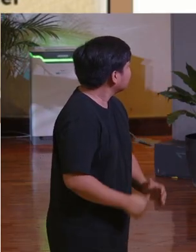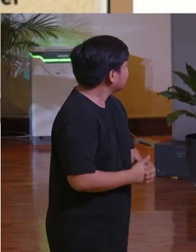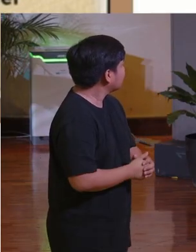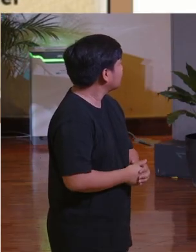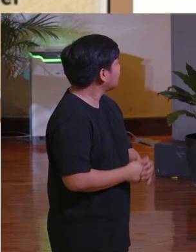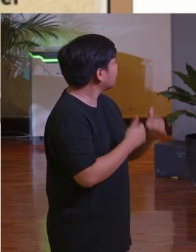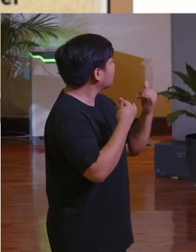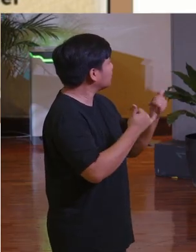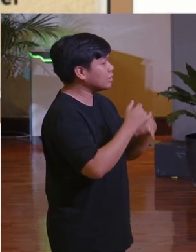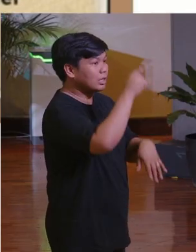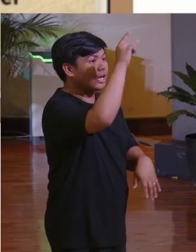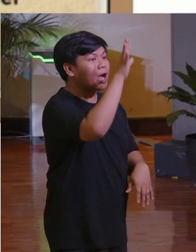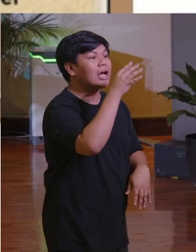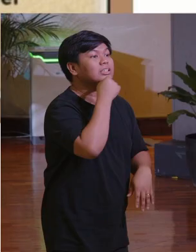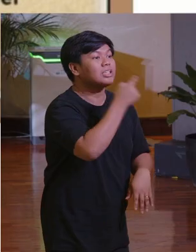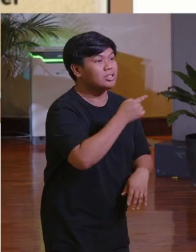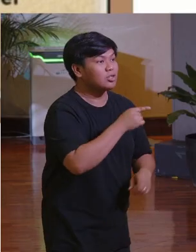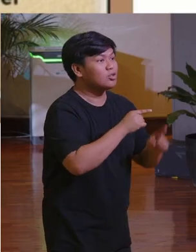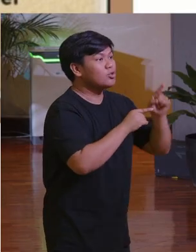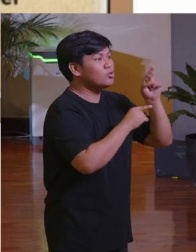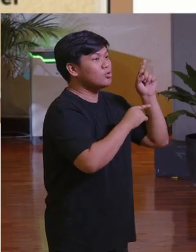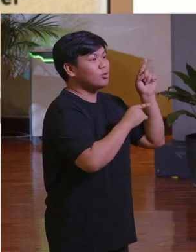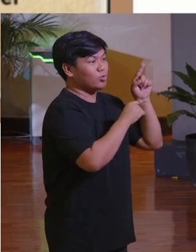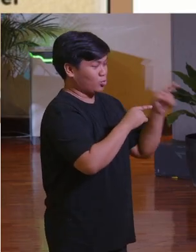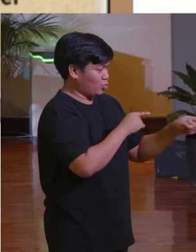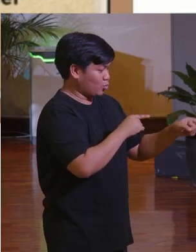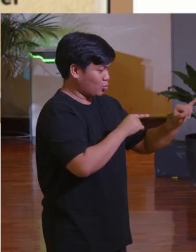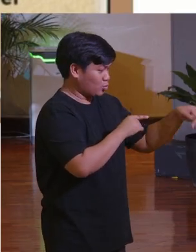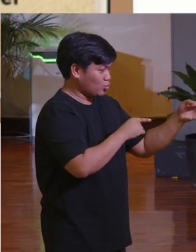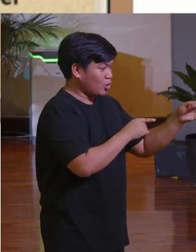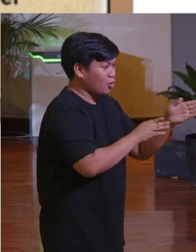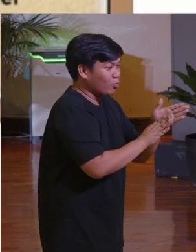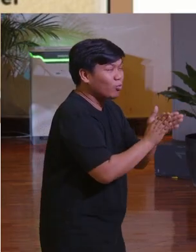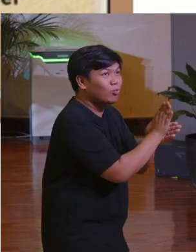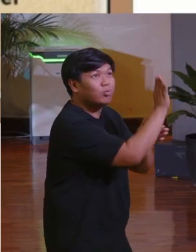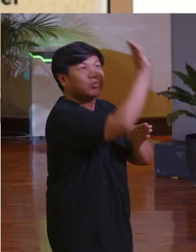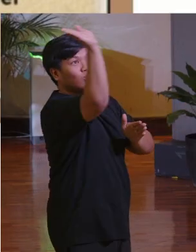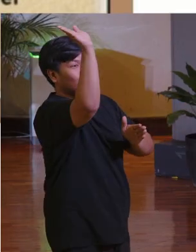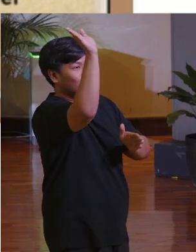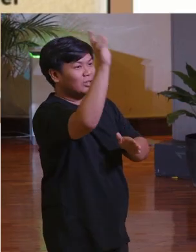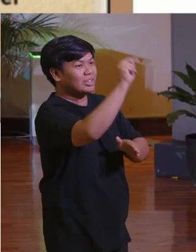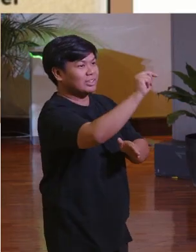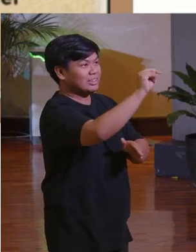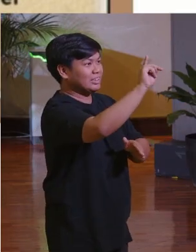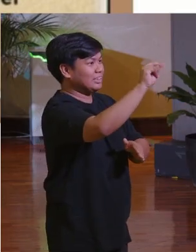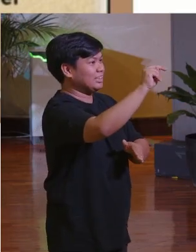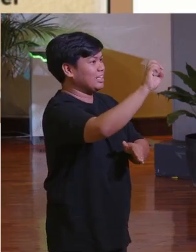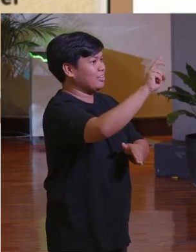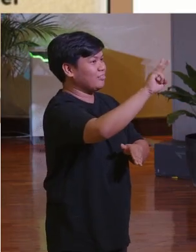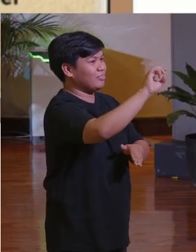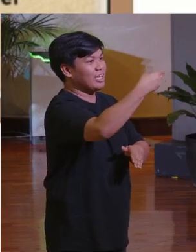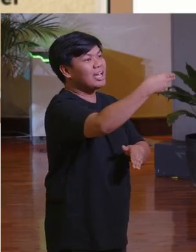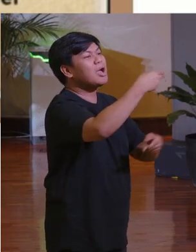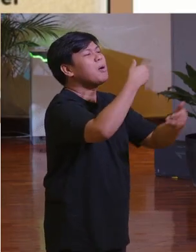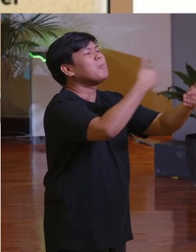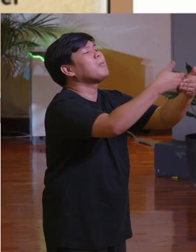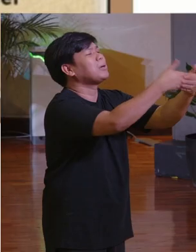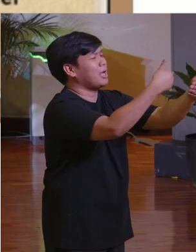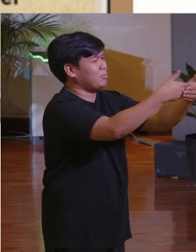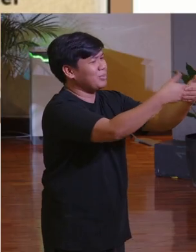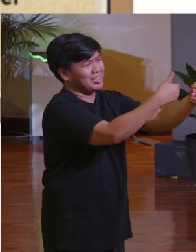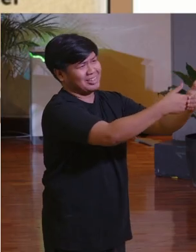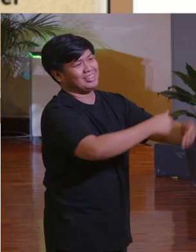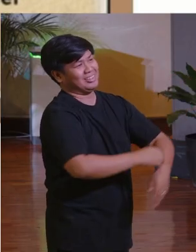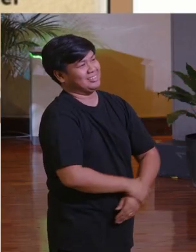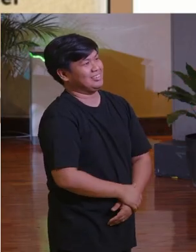Ang sabi ng Panginoon, magpunta ka ng Nineveh. Ayun, Ayun ang Nineveh. 500 miles lang po ang layo niyan.